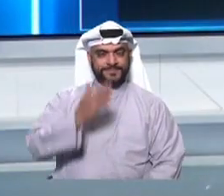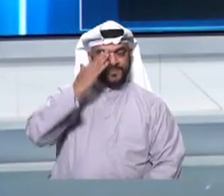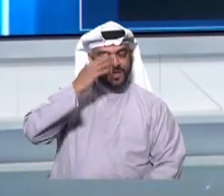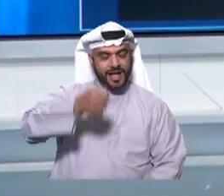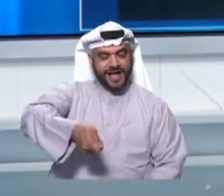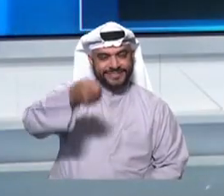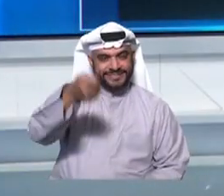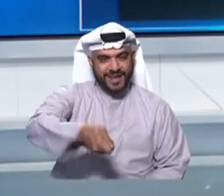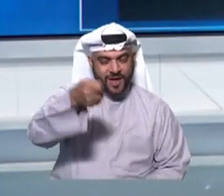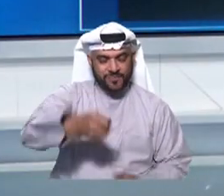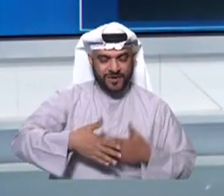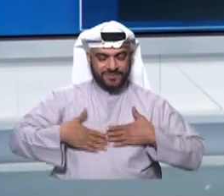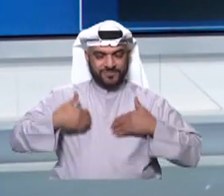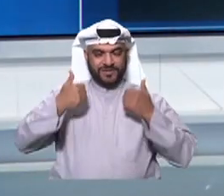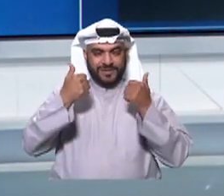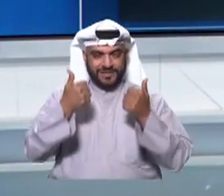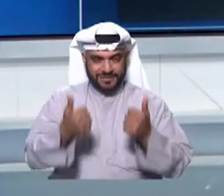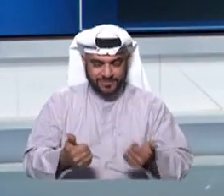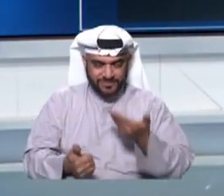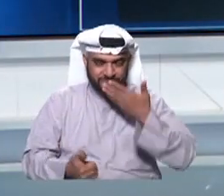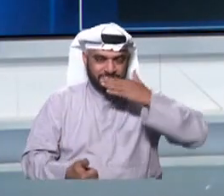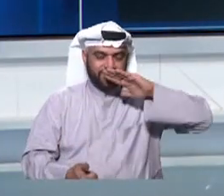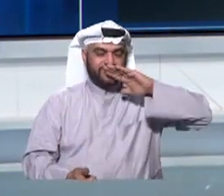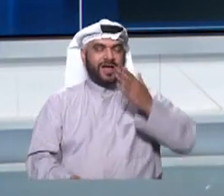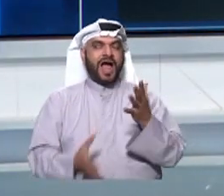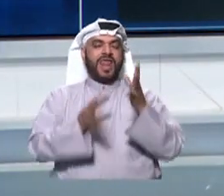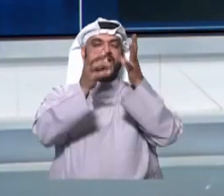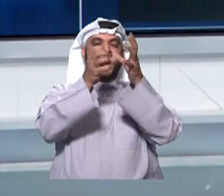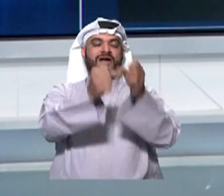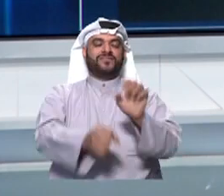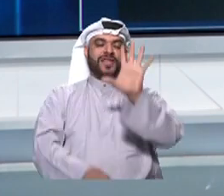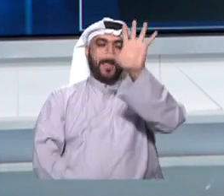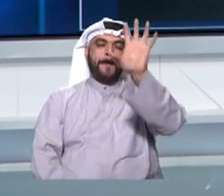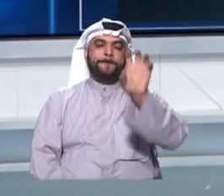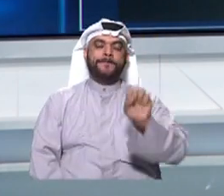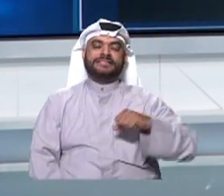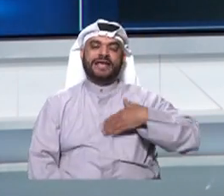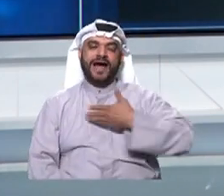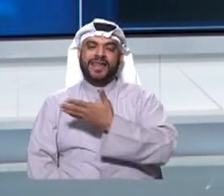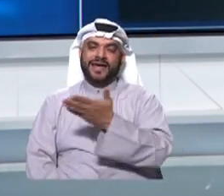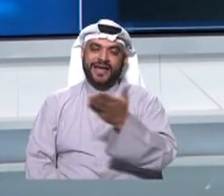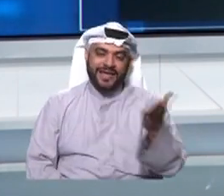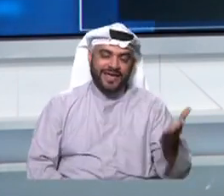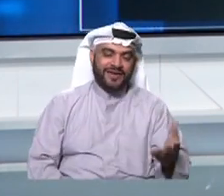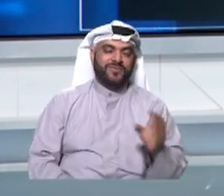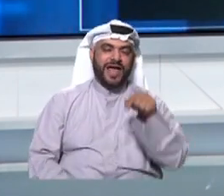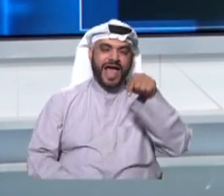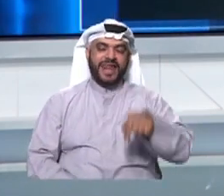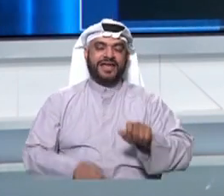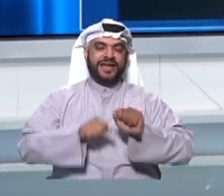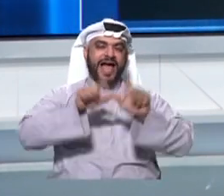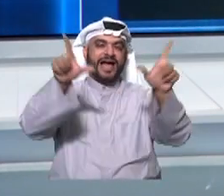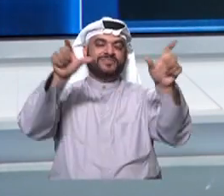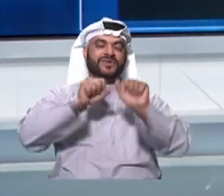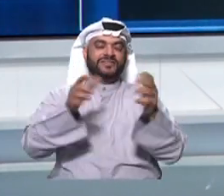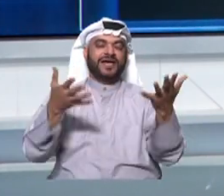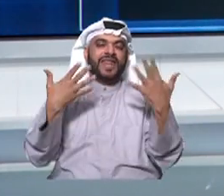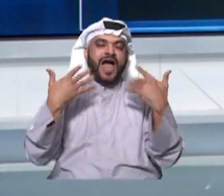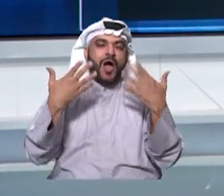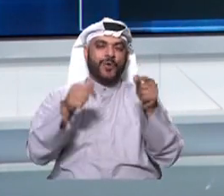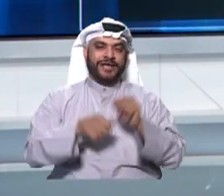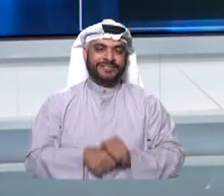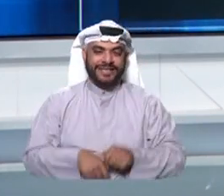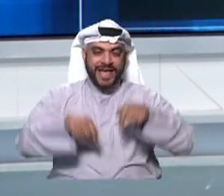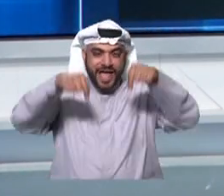السلام عليكم ورحمة الله وبركاته، أسعد الله مساءكم أعزائنا المشاهدين، وأهلا وسهلا فيكم بالنشرة الجوية. الأجواء